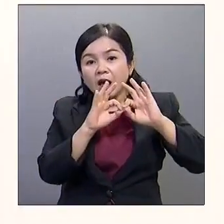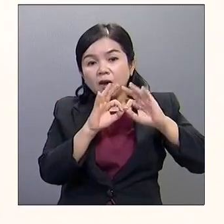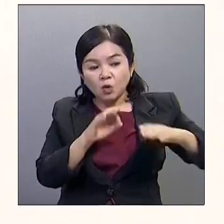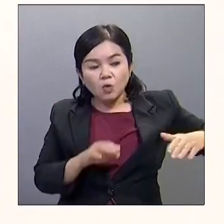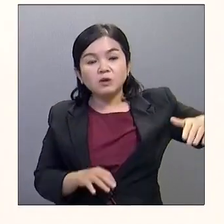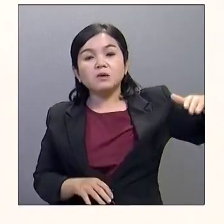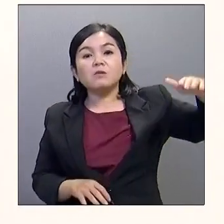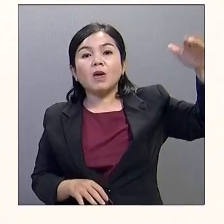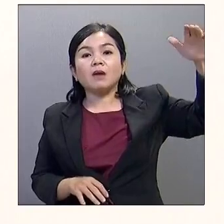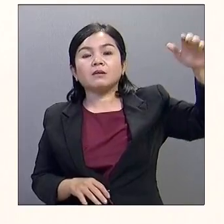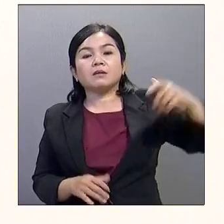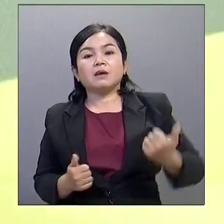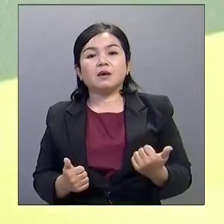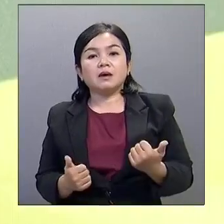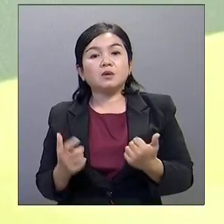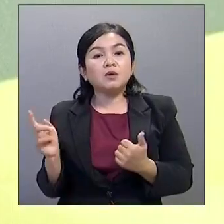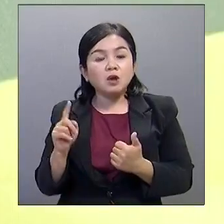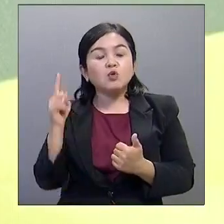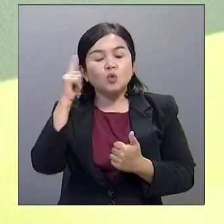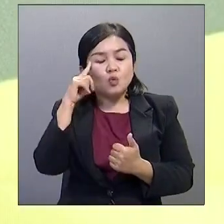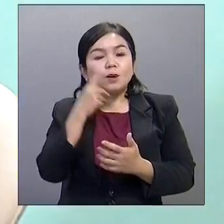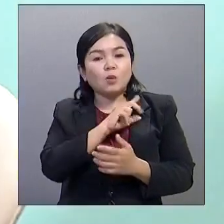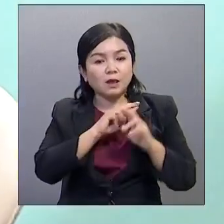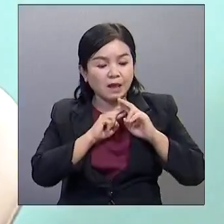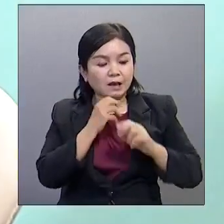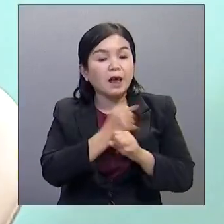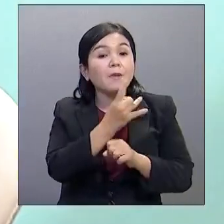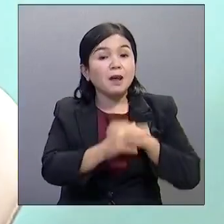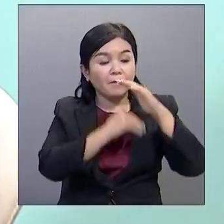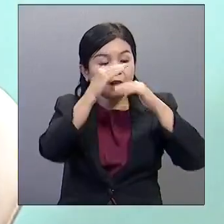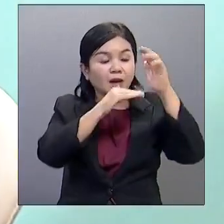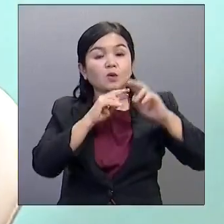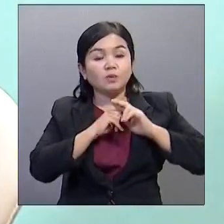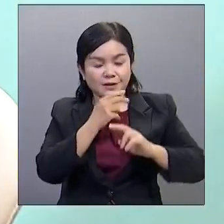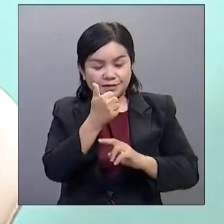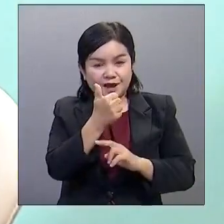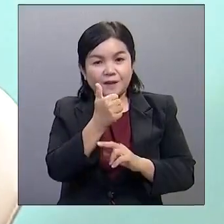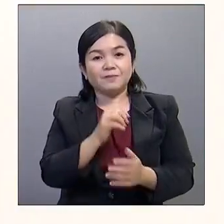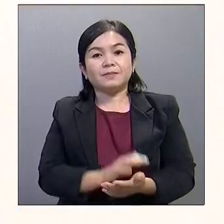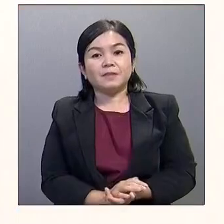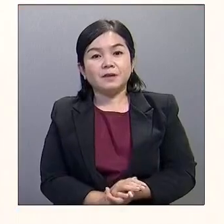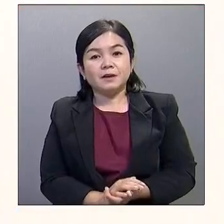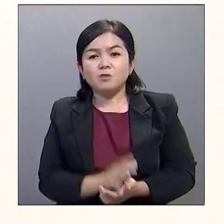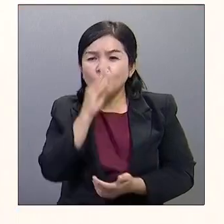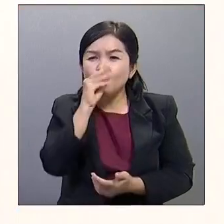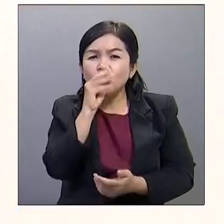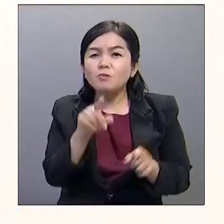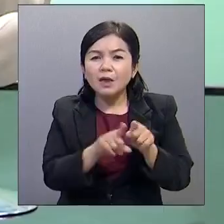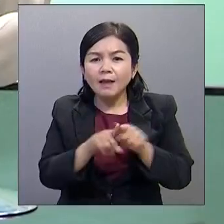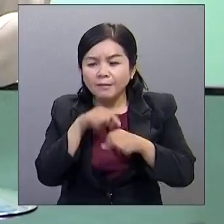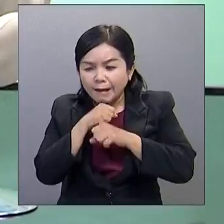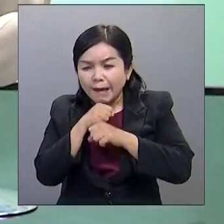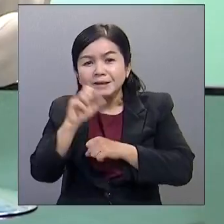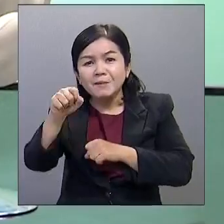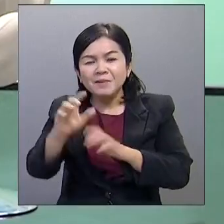พลเมืองโลกให้เร็วขึ้น หาตัวเองให้เจอให้เร็วแล้วก็จะได้ไปส่วนนึงในการพัฒนาศักยภาพตัวเองกันด้วย พูดเหมือนแบบตอนนี้ฉันอายุเยอะแล้วตั้งเลย